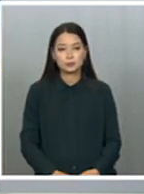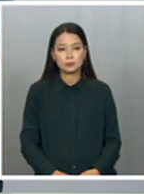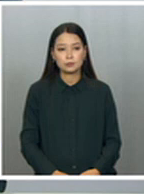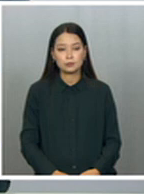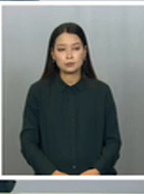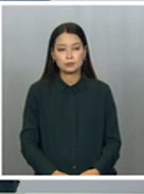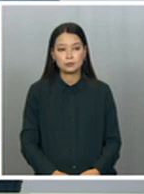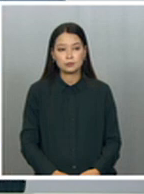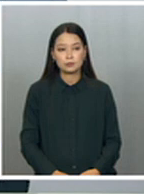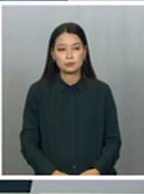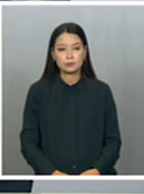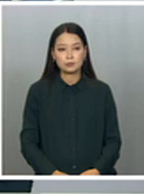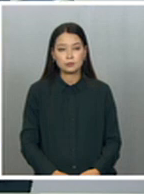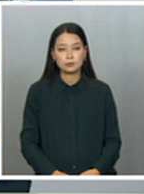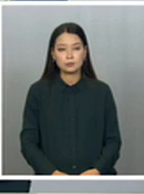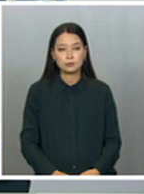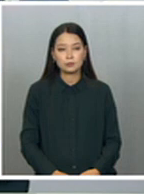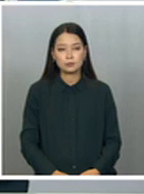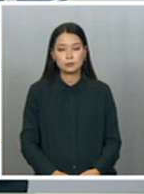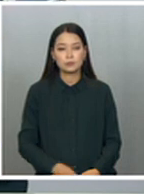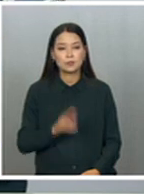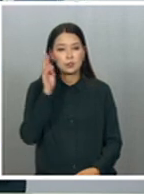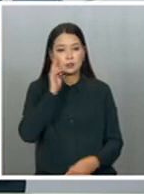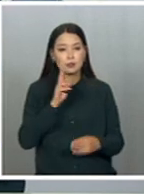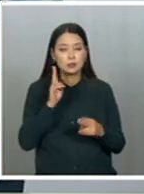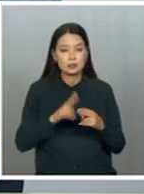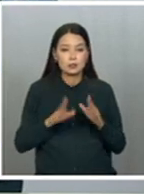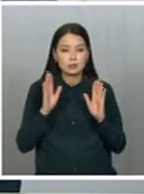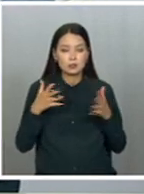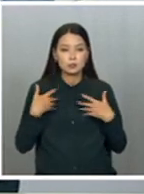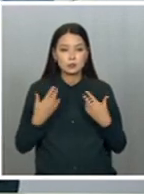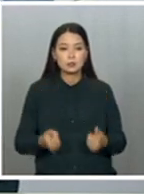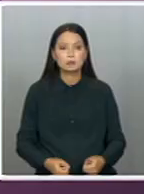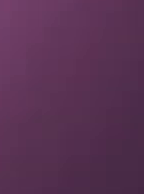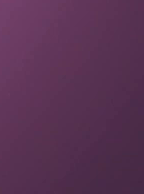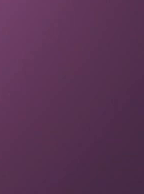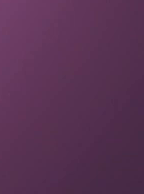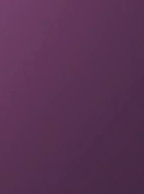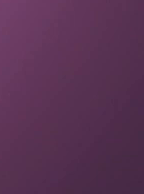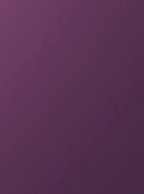Осымен сабағымыз аяқталды. Сау болыңыздар!